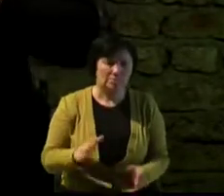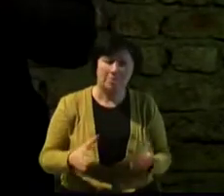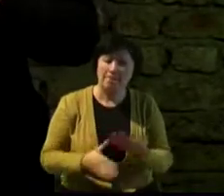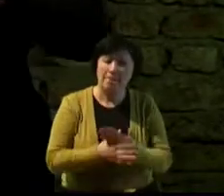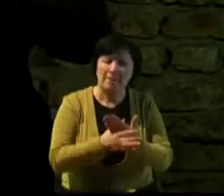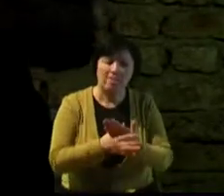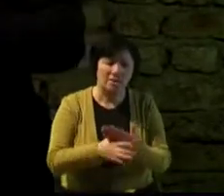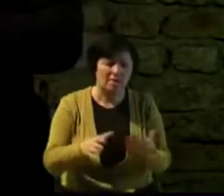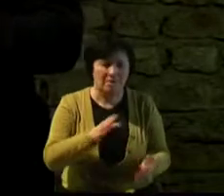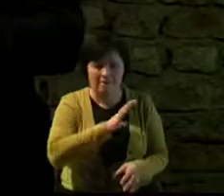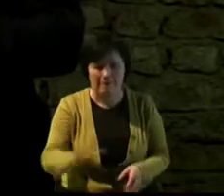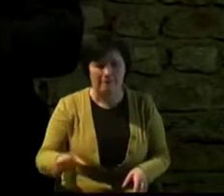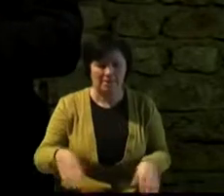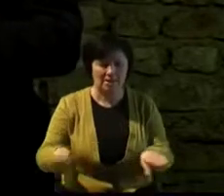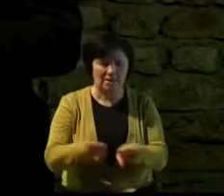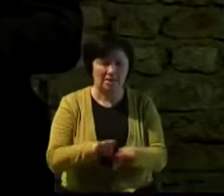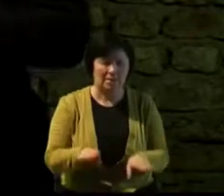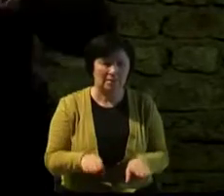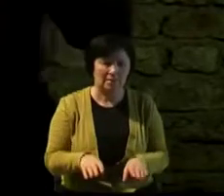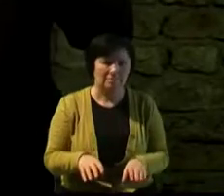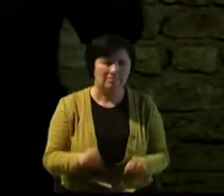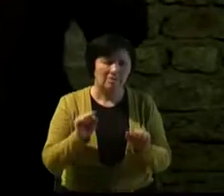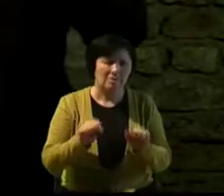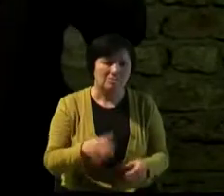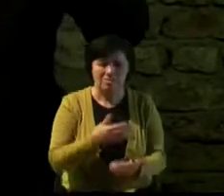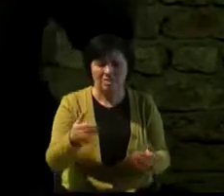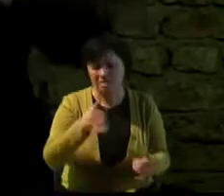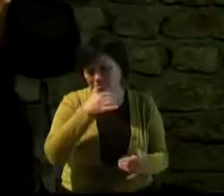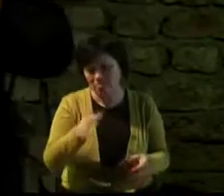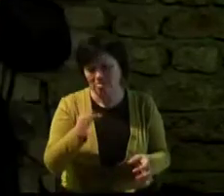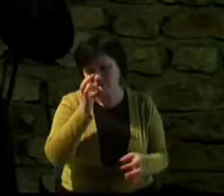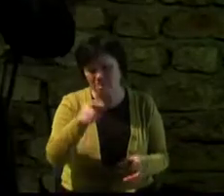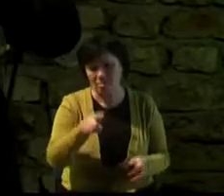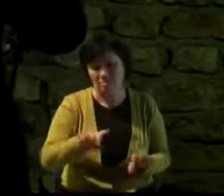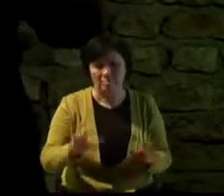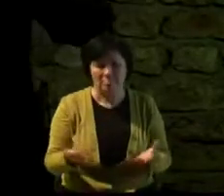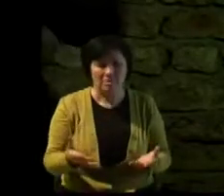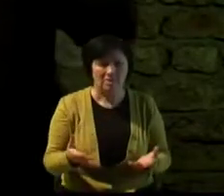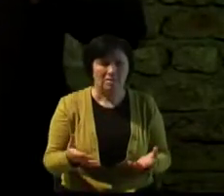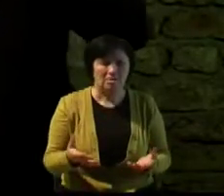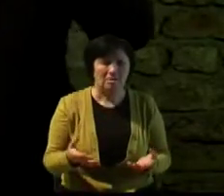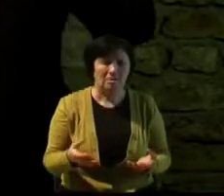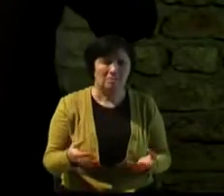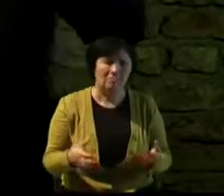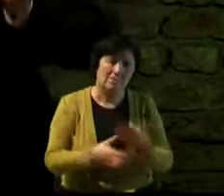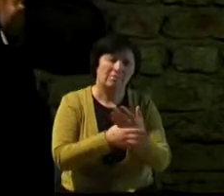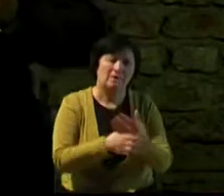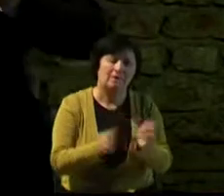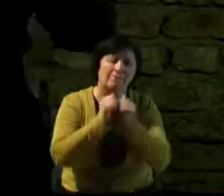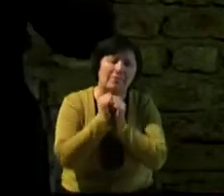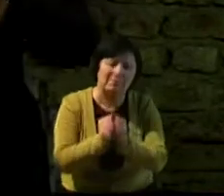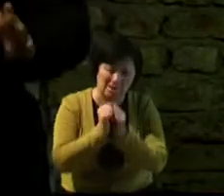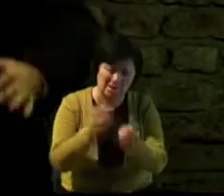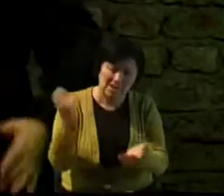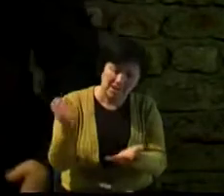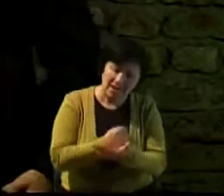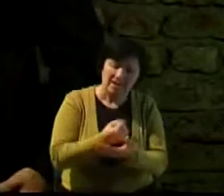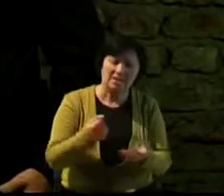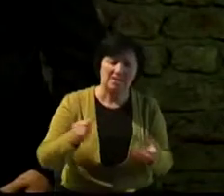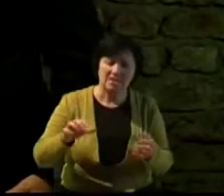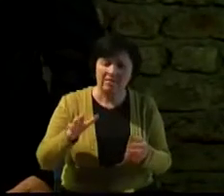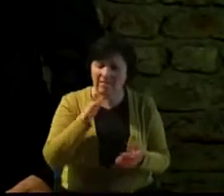общее богослужение в воскресенье или в среду, это маленькая церковь или это большая церковь. Если люди собраны